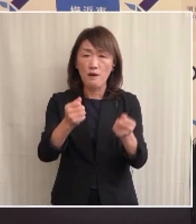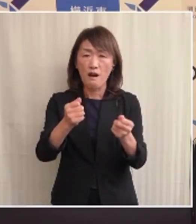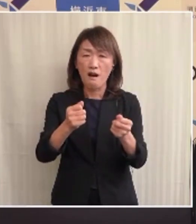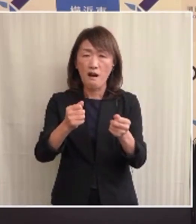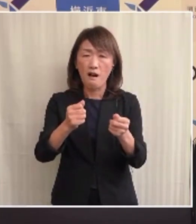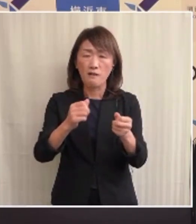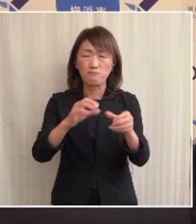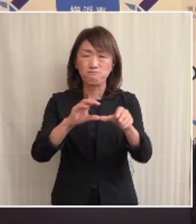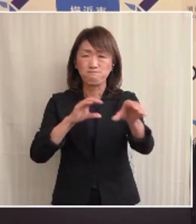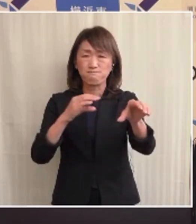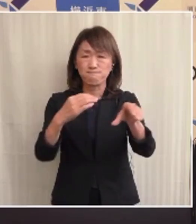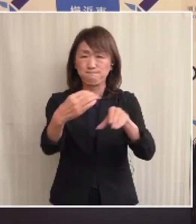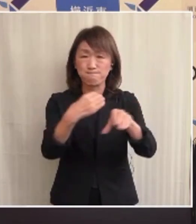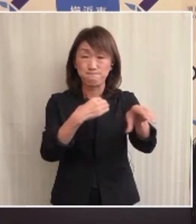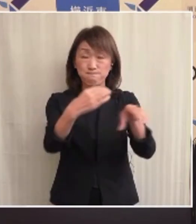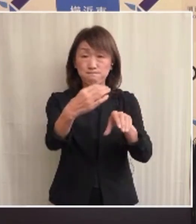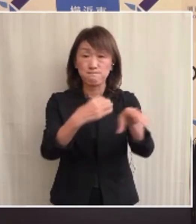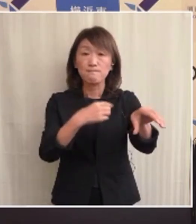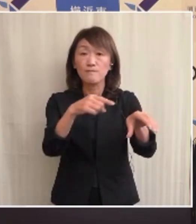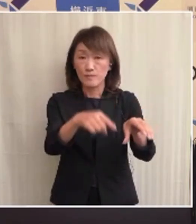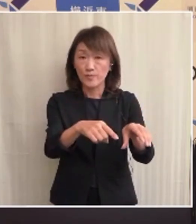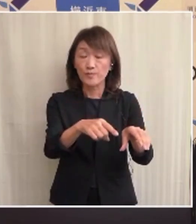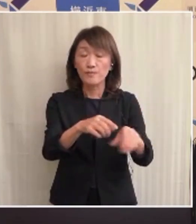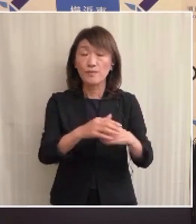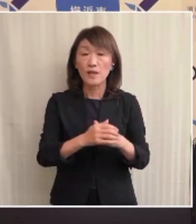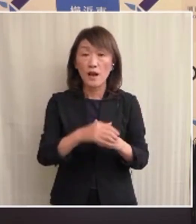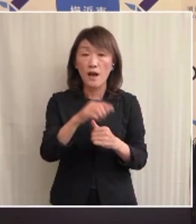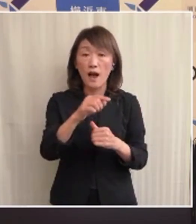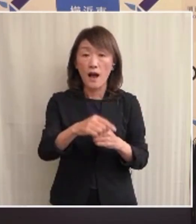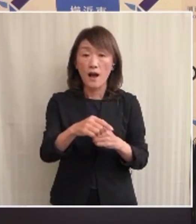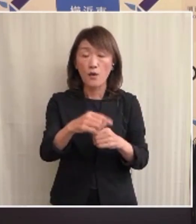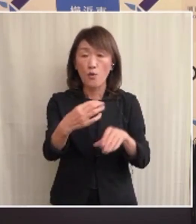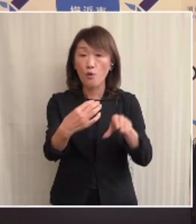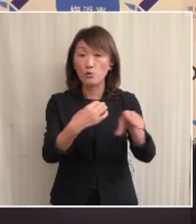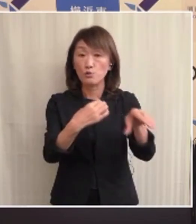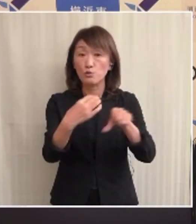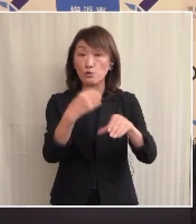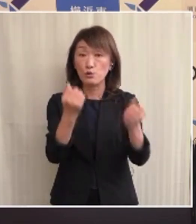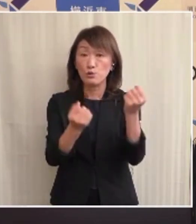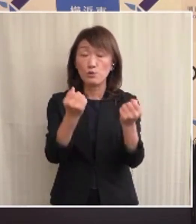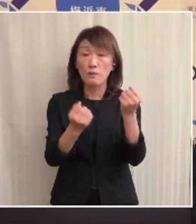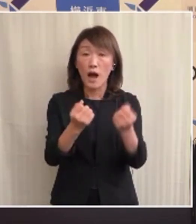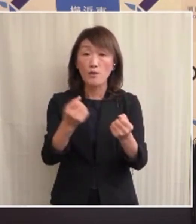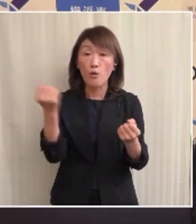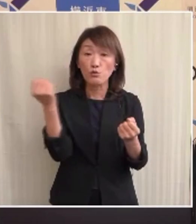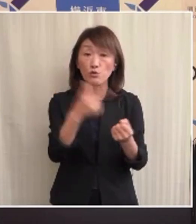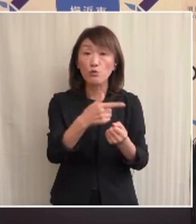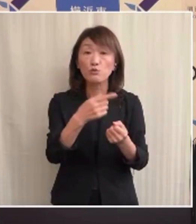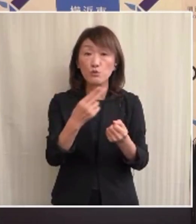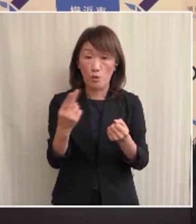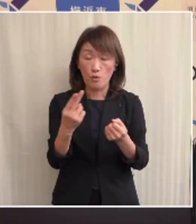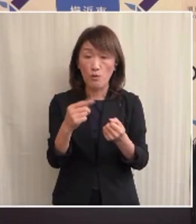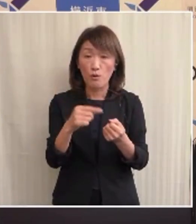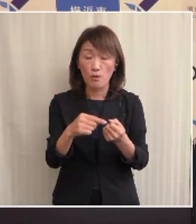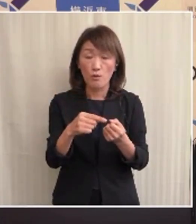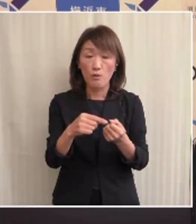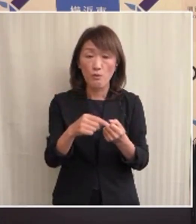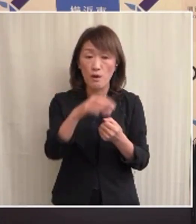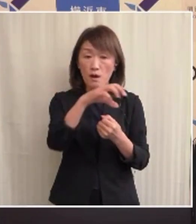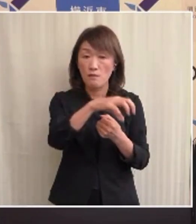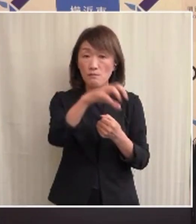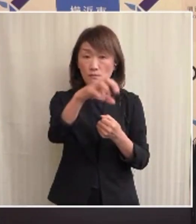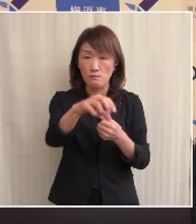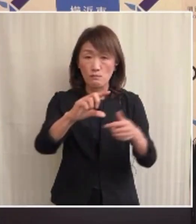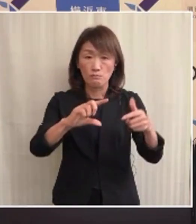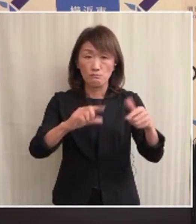くさん走ってて、でその道路を走っている車の速度っていうのが、車ごとにあり